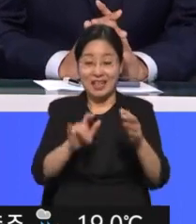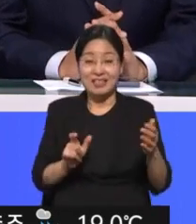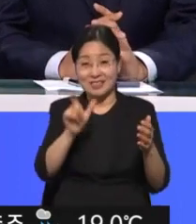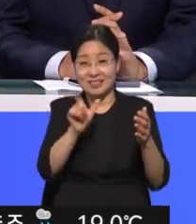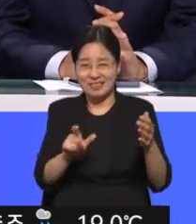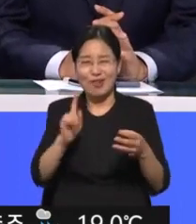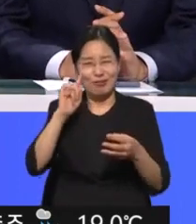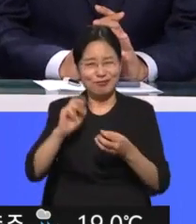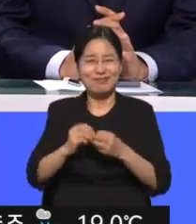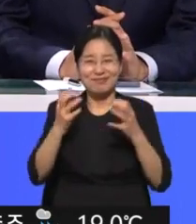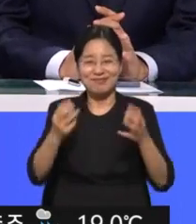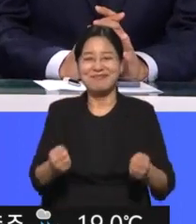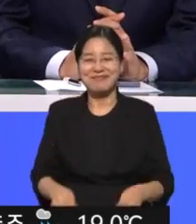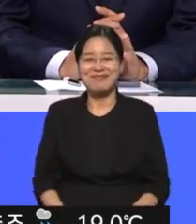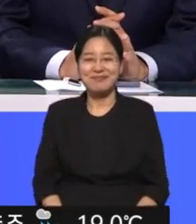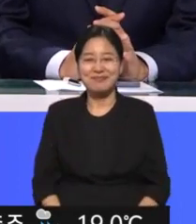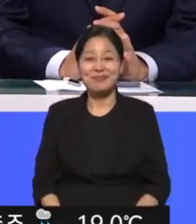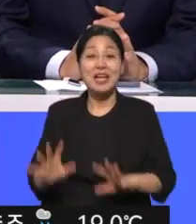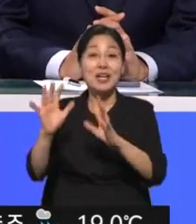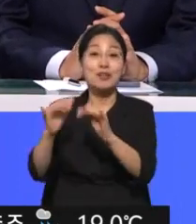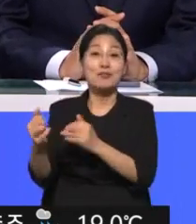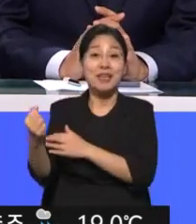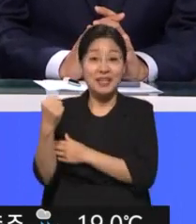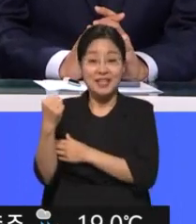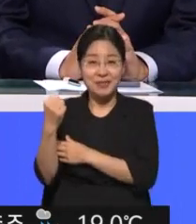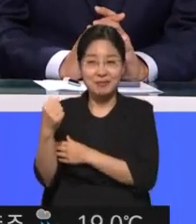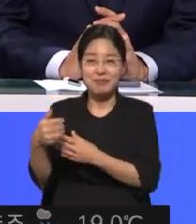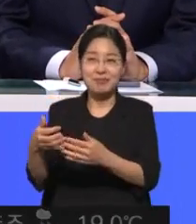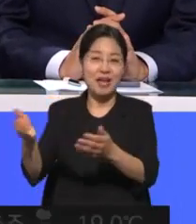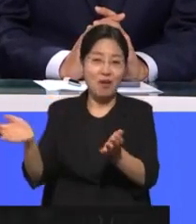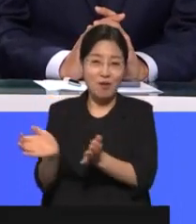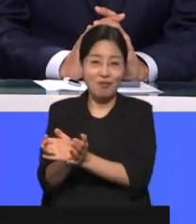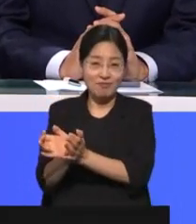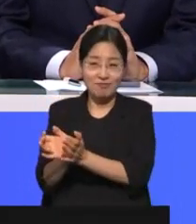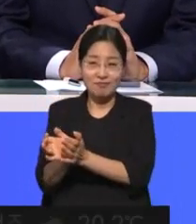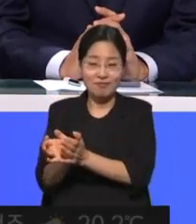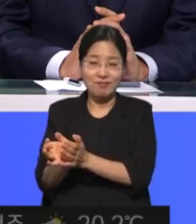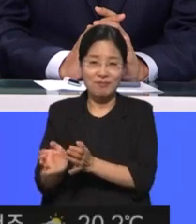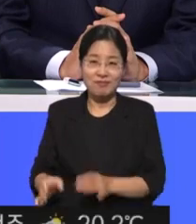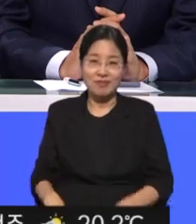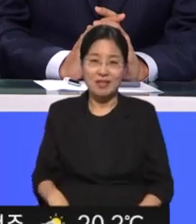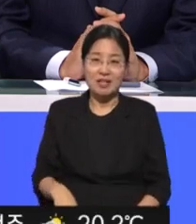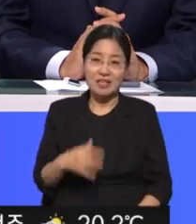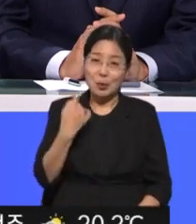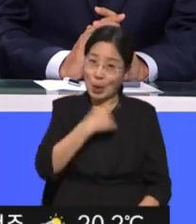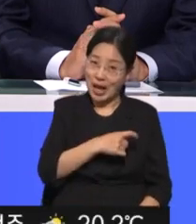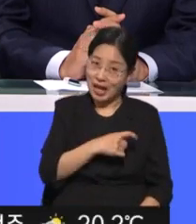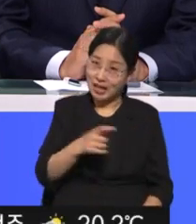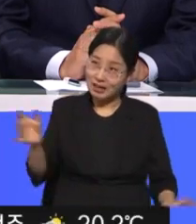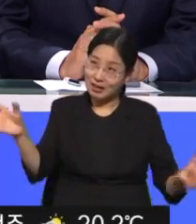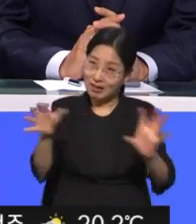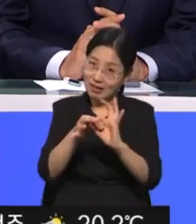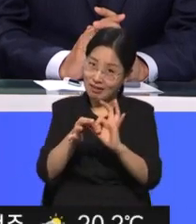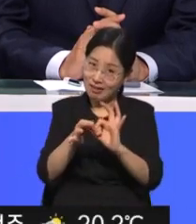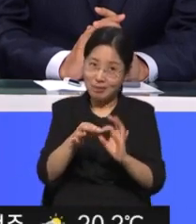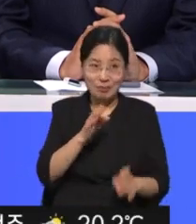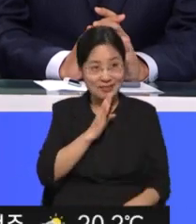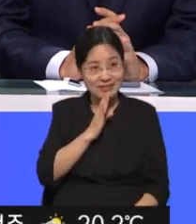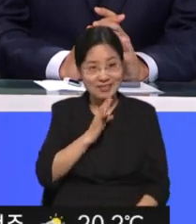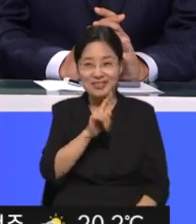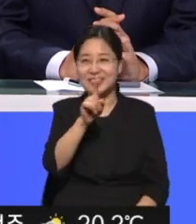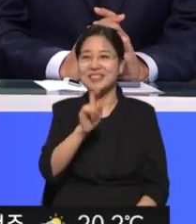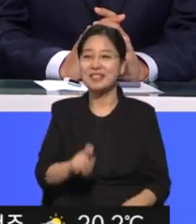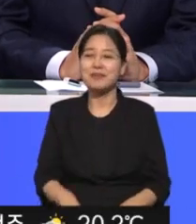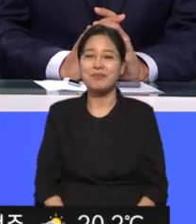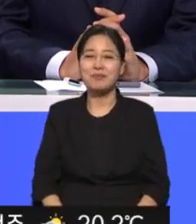예. 아, 국민의힘 당원 올림이로 됐네. 감사합니다. 예. 제가 좋아하는 색이어서. 앞서 이제 오늘 2만 명 넘었으니까